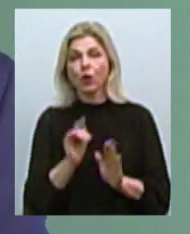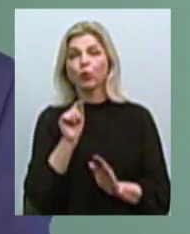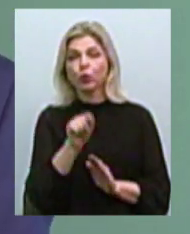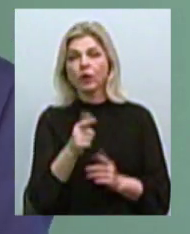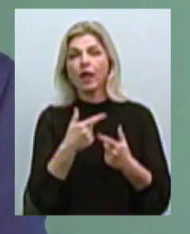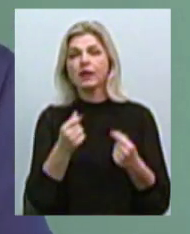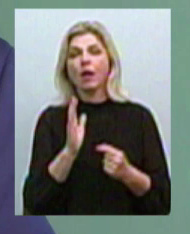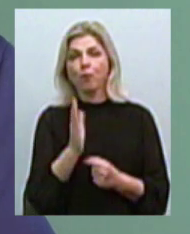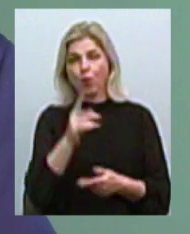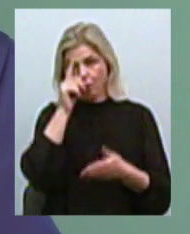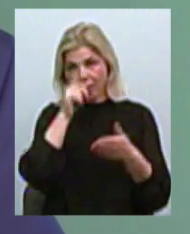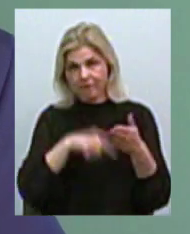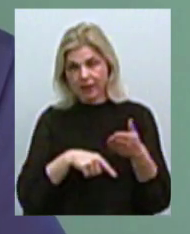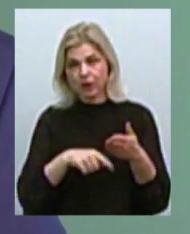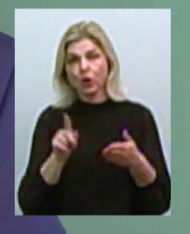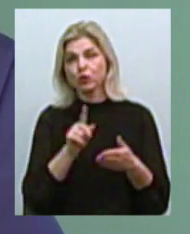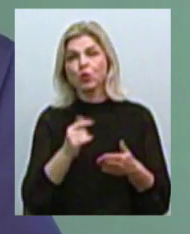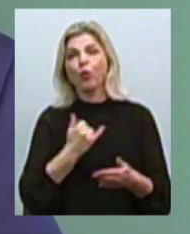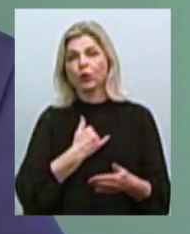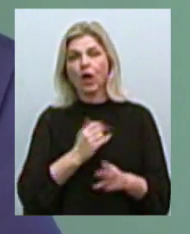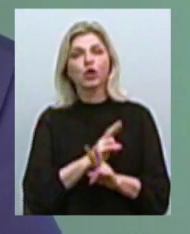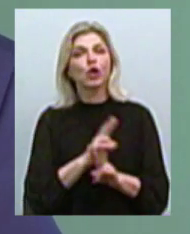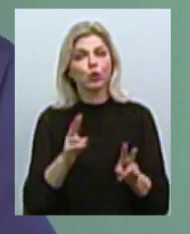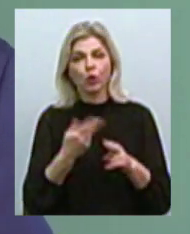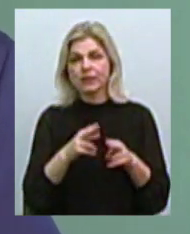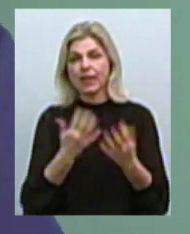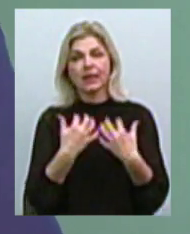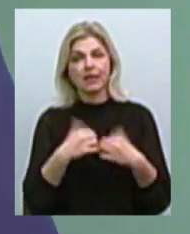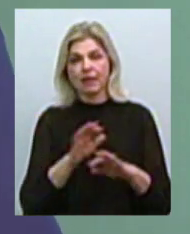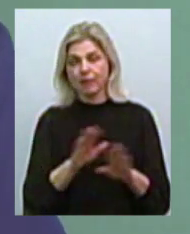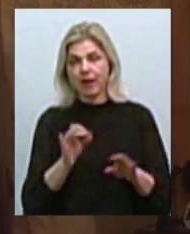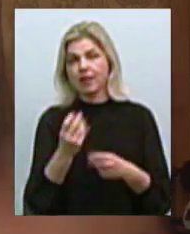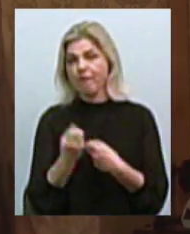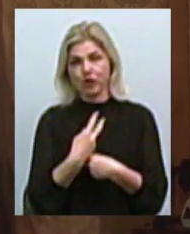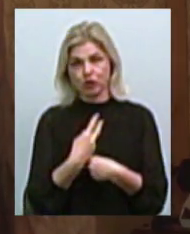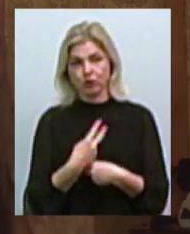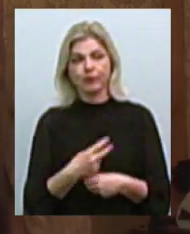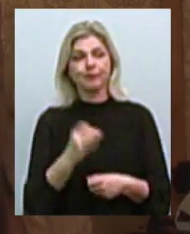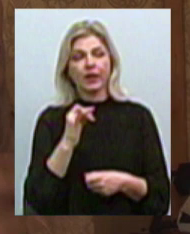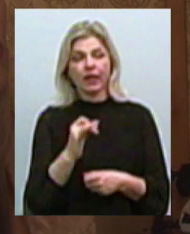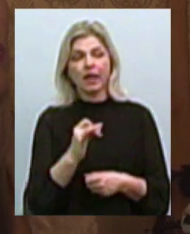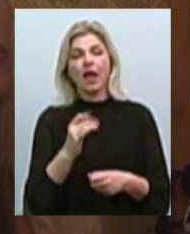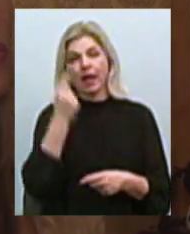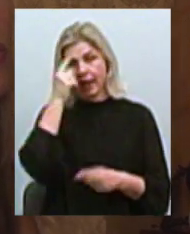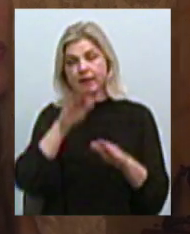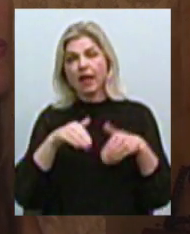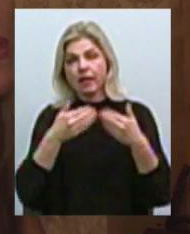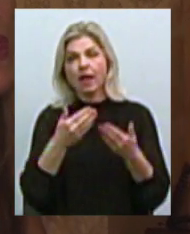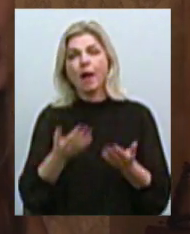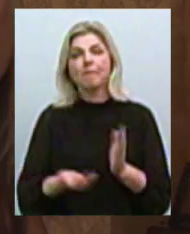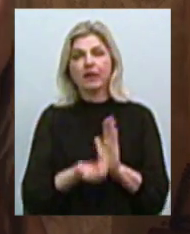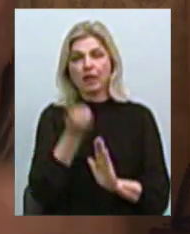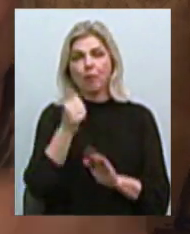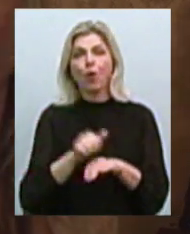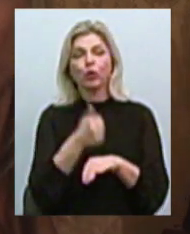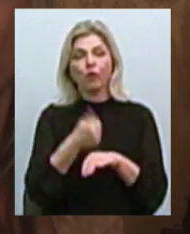де ми будемо впевнені, що у нас ніхто цього не забере, що нас звідси не виженуть. Ідею Леоніда Клименка підтримав голова Миколаївської обласної